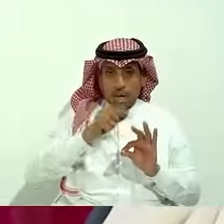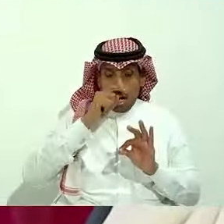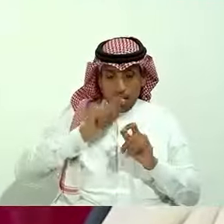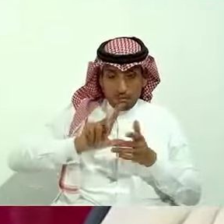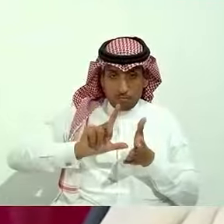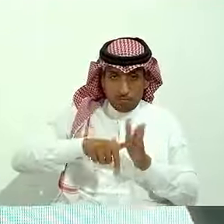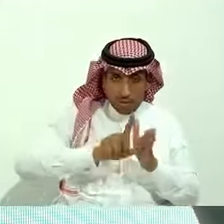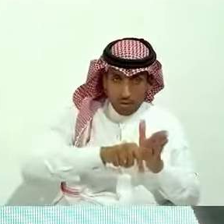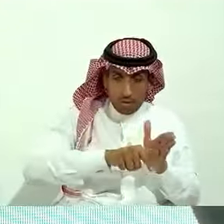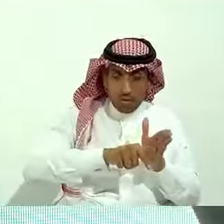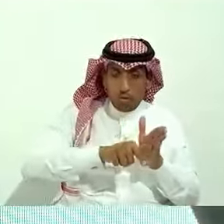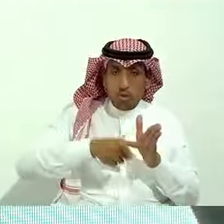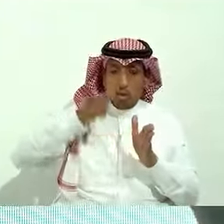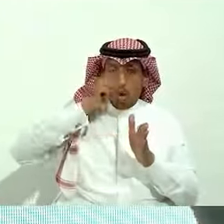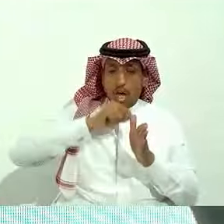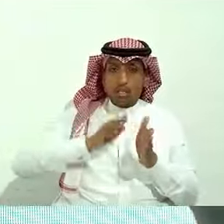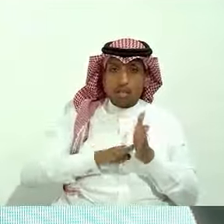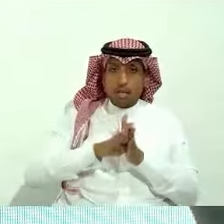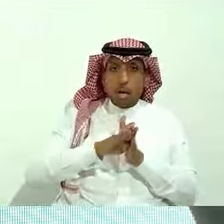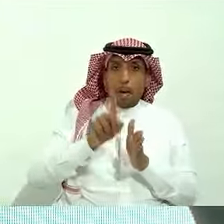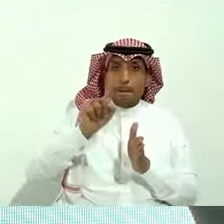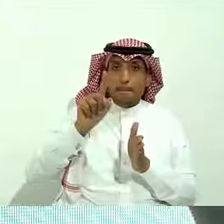بترون ولازم وضع البترون على القماش.